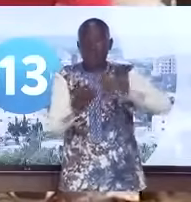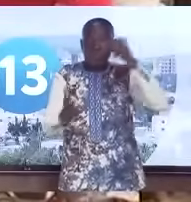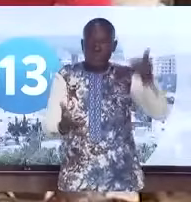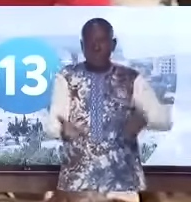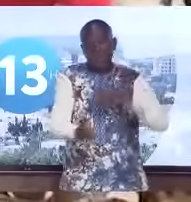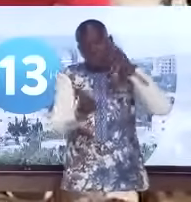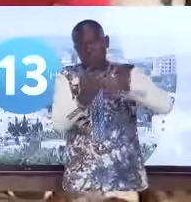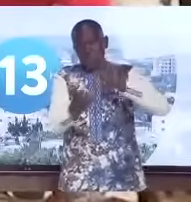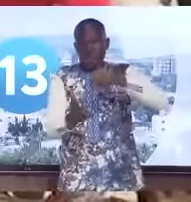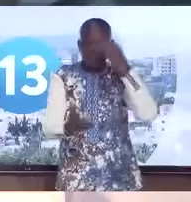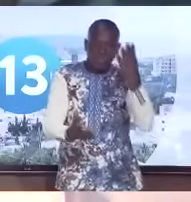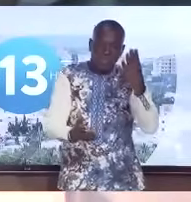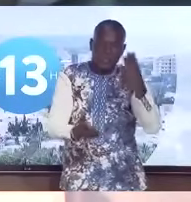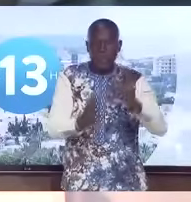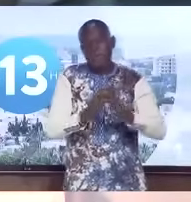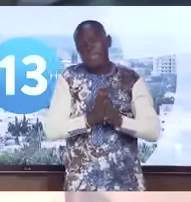juin 2024.